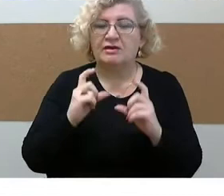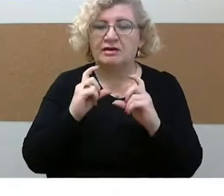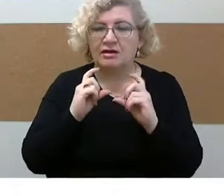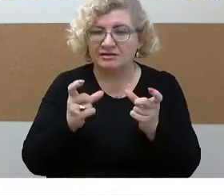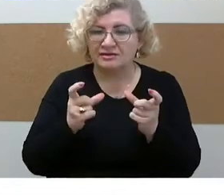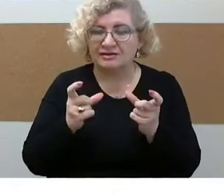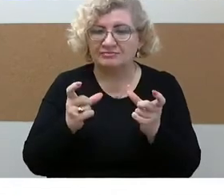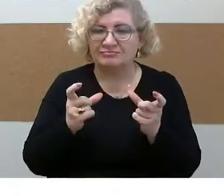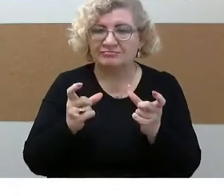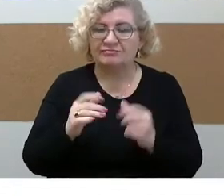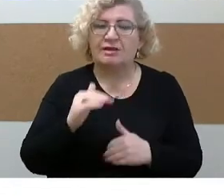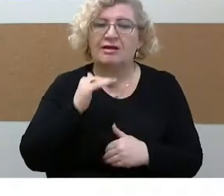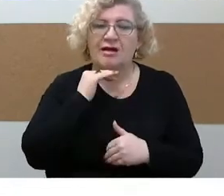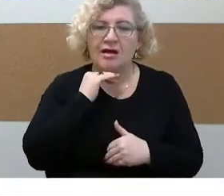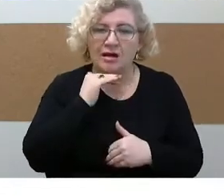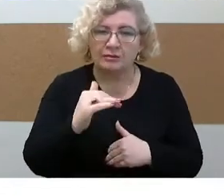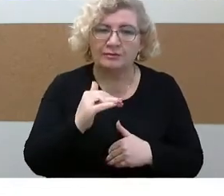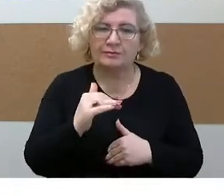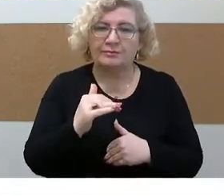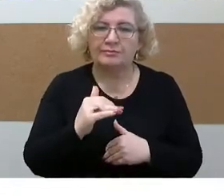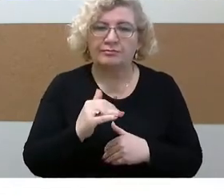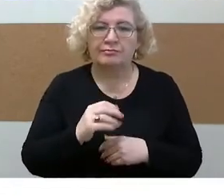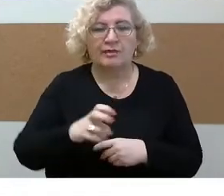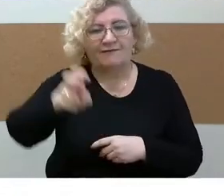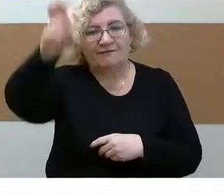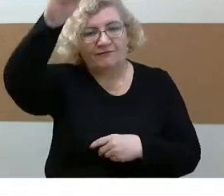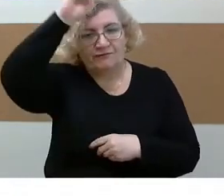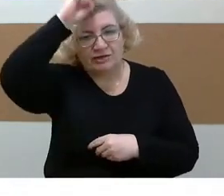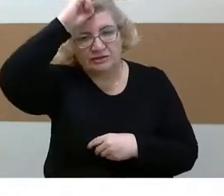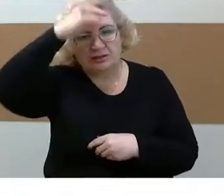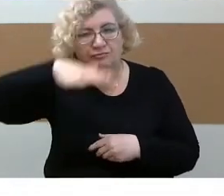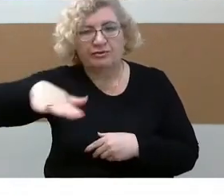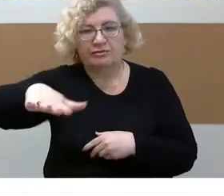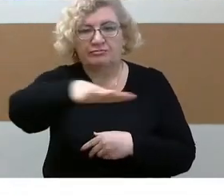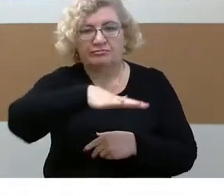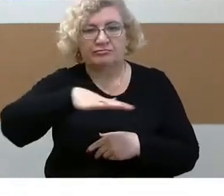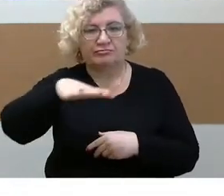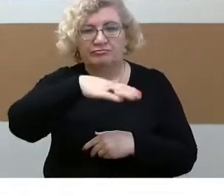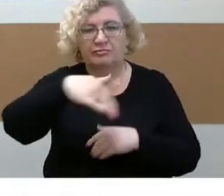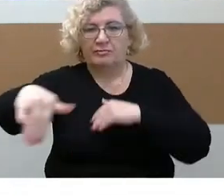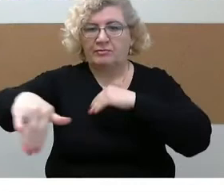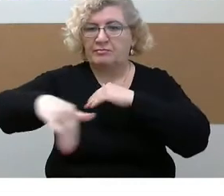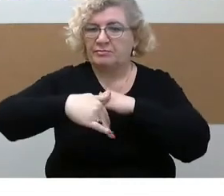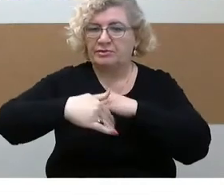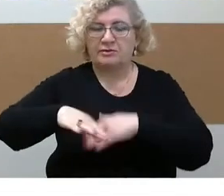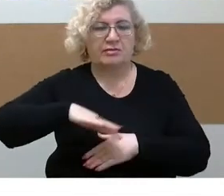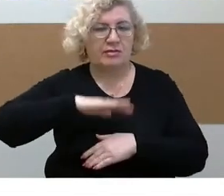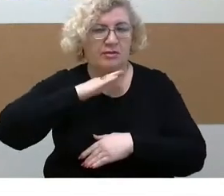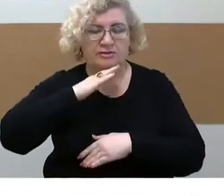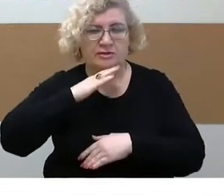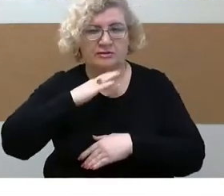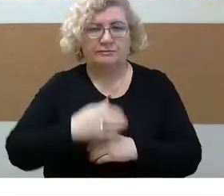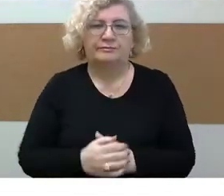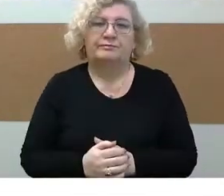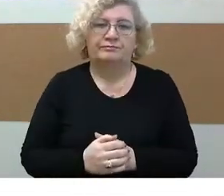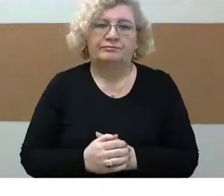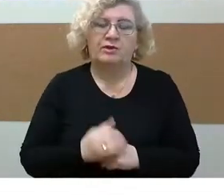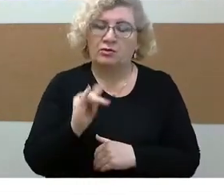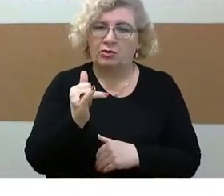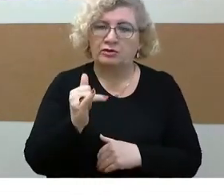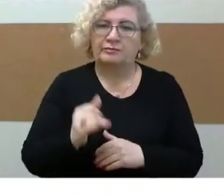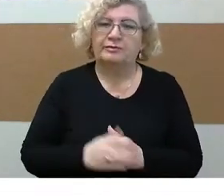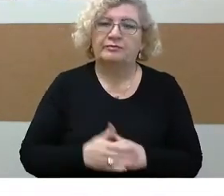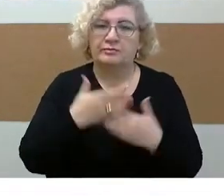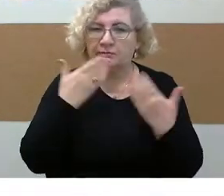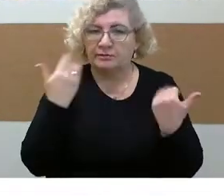peršasi aiškus, kad valstybinis sektorius nepatenkina to poreikio tiek savo aprėptimi, tiek kokybę.